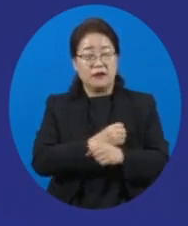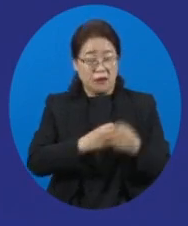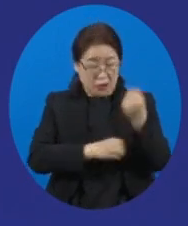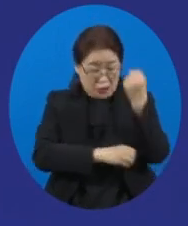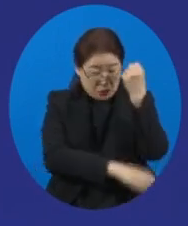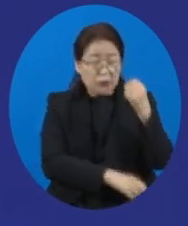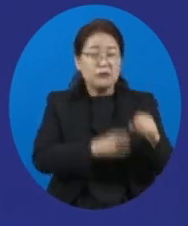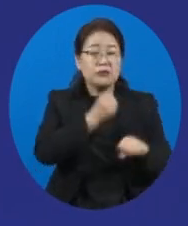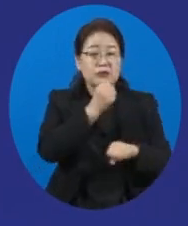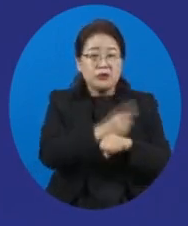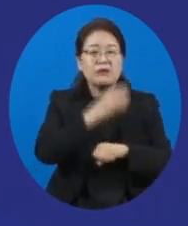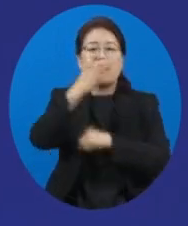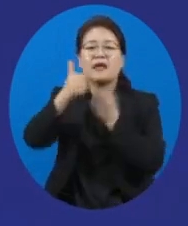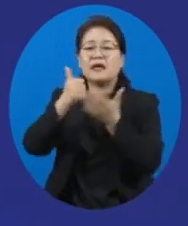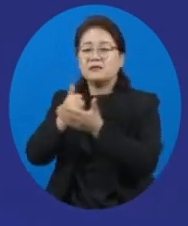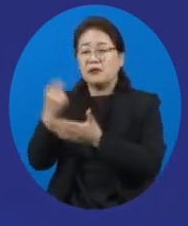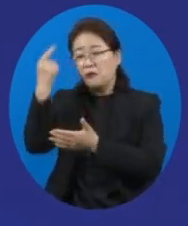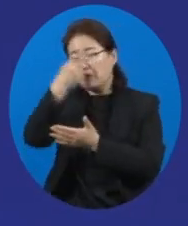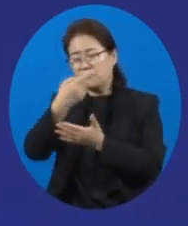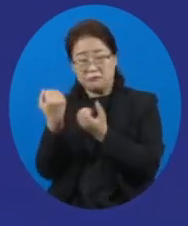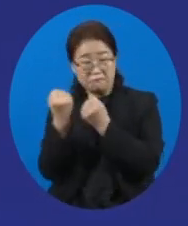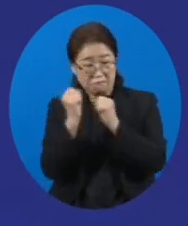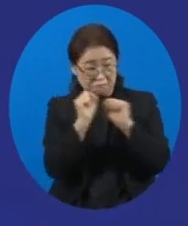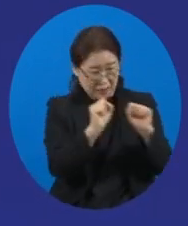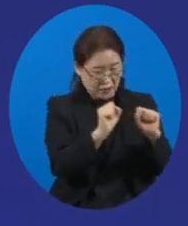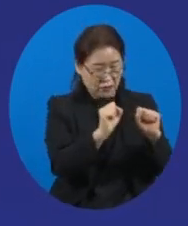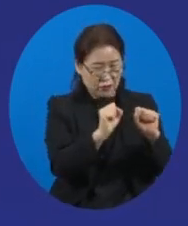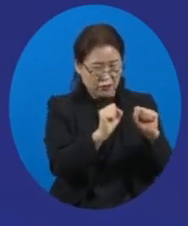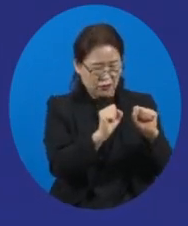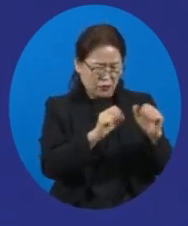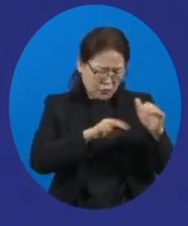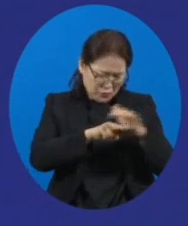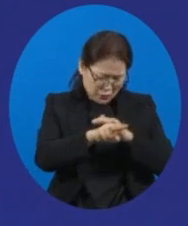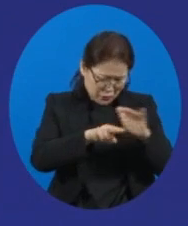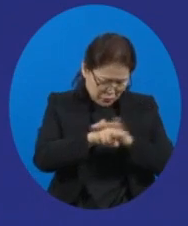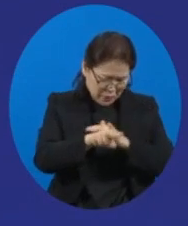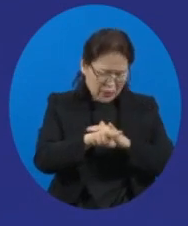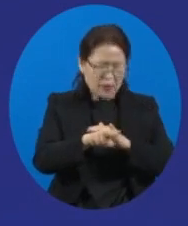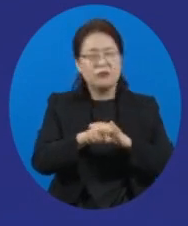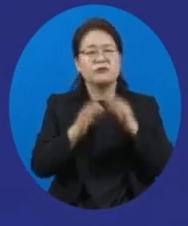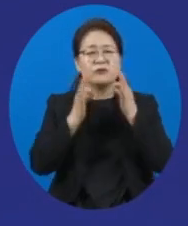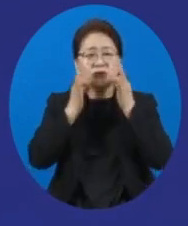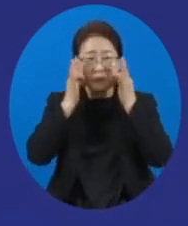본능적으로 하나님의 낯을 피하여 도망을 가려고 합니다.